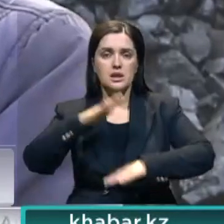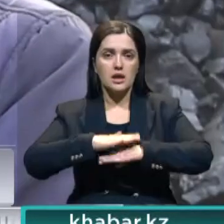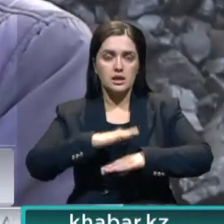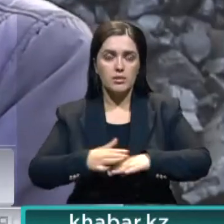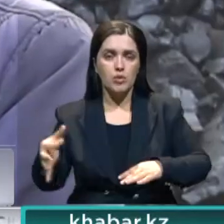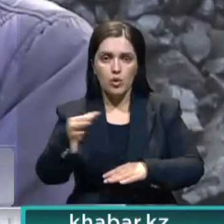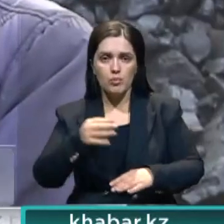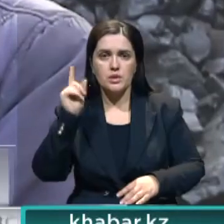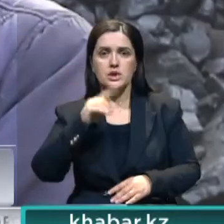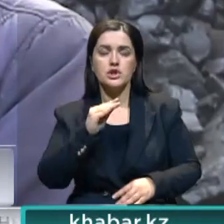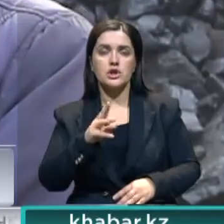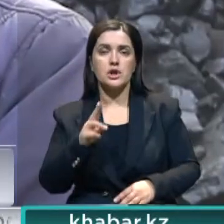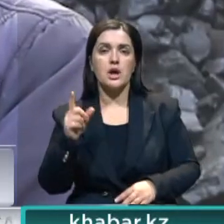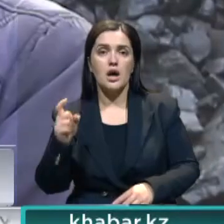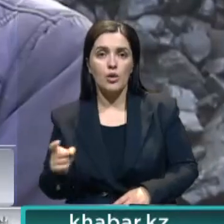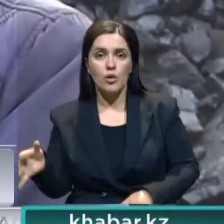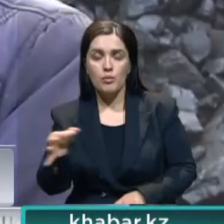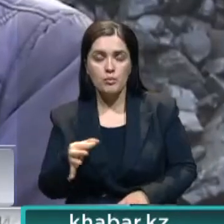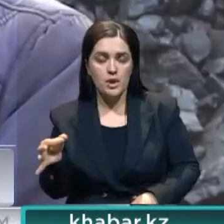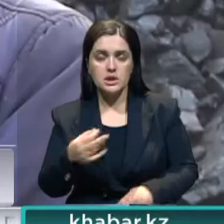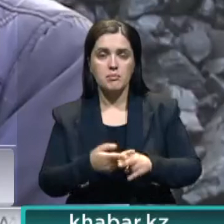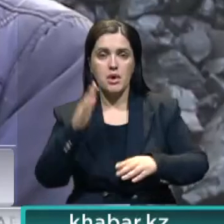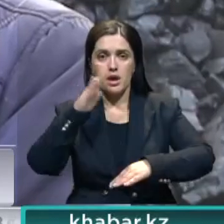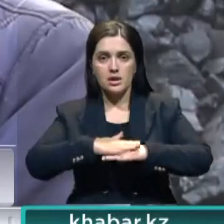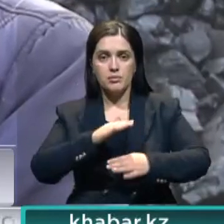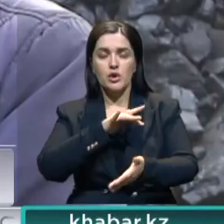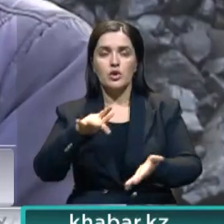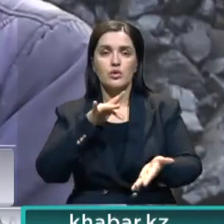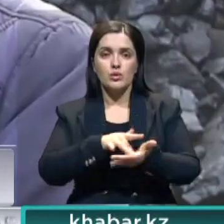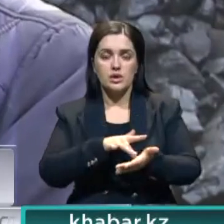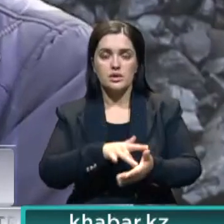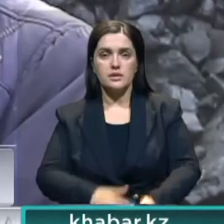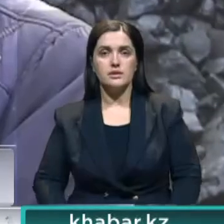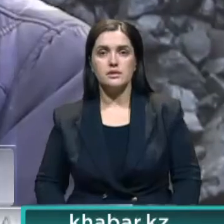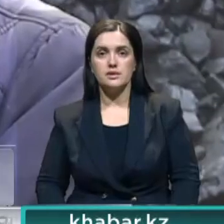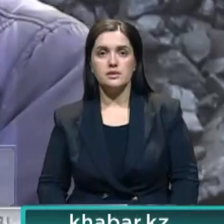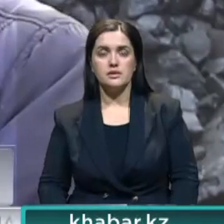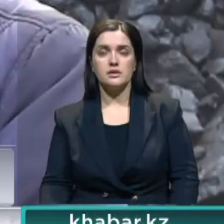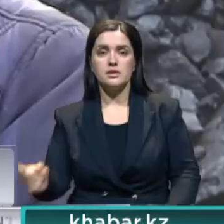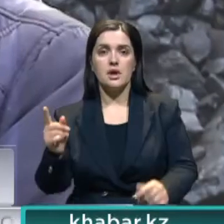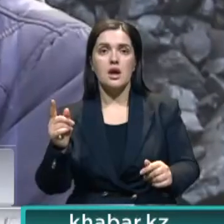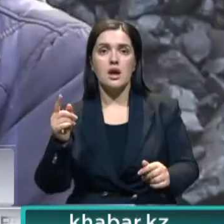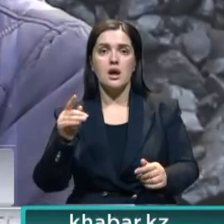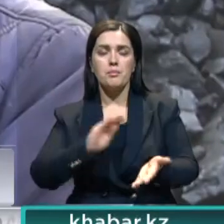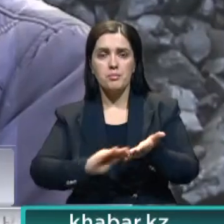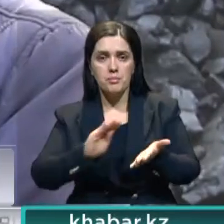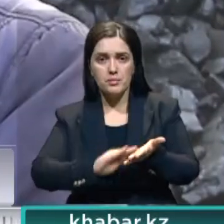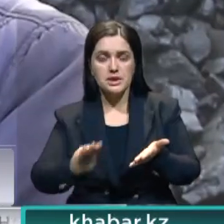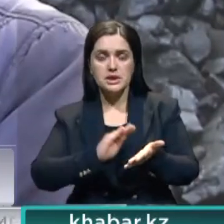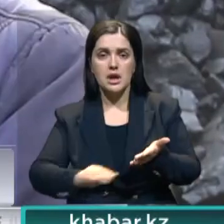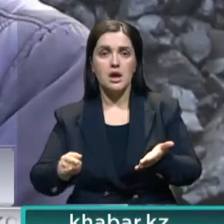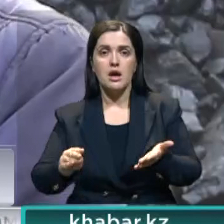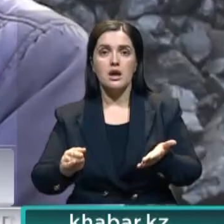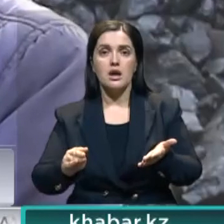области, и ЖКХ области, и Аким города, что это Каражира писала, что